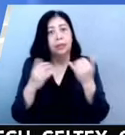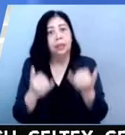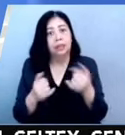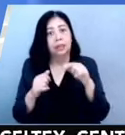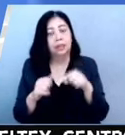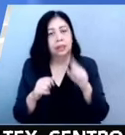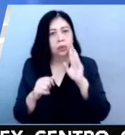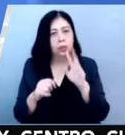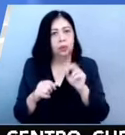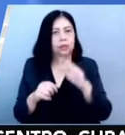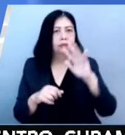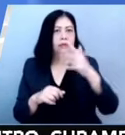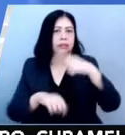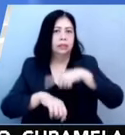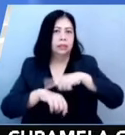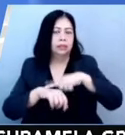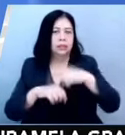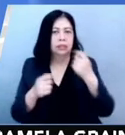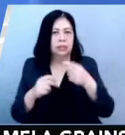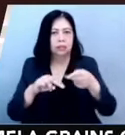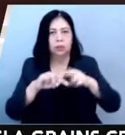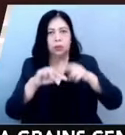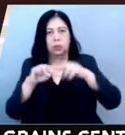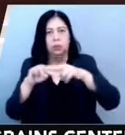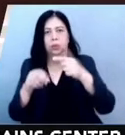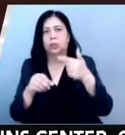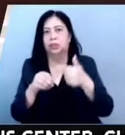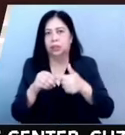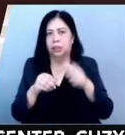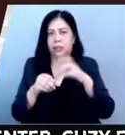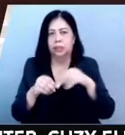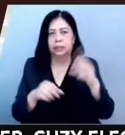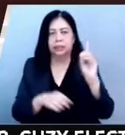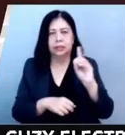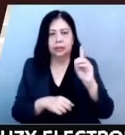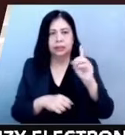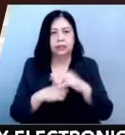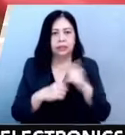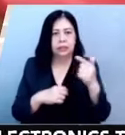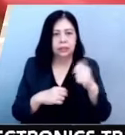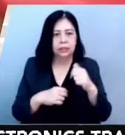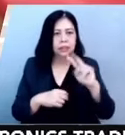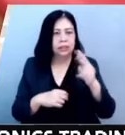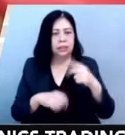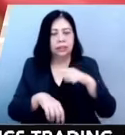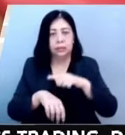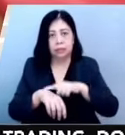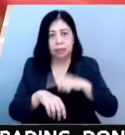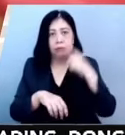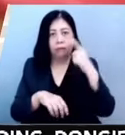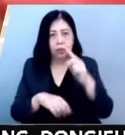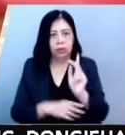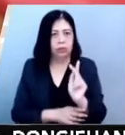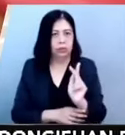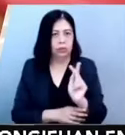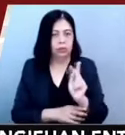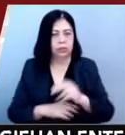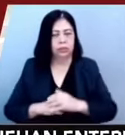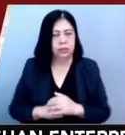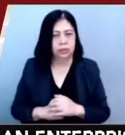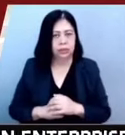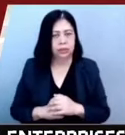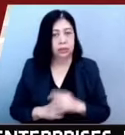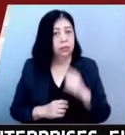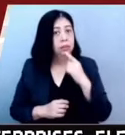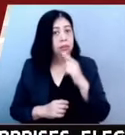ikalimang sunod na linggo ng taas presyo sa gasolina at sa diesel, habang ikalawang sunod na linggo naman sa kerosene. Sabi ng DOE,